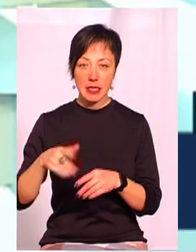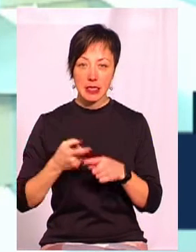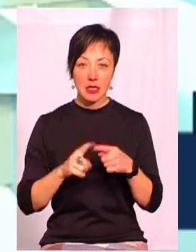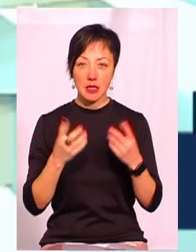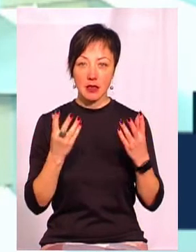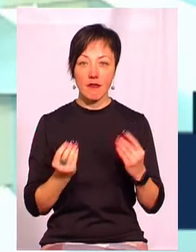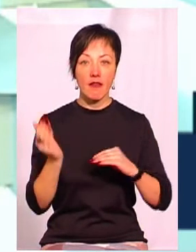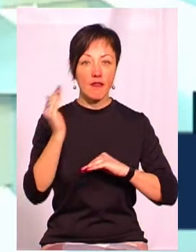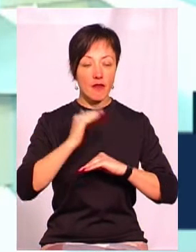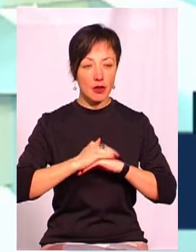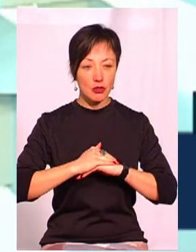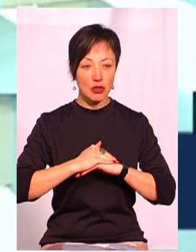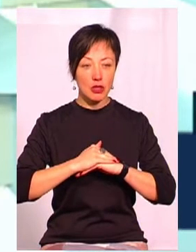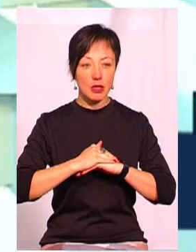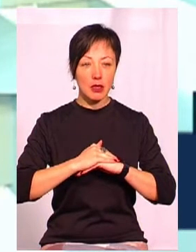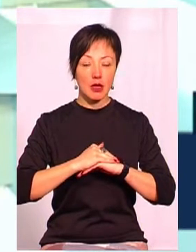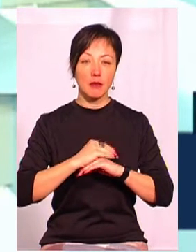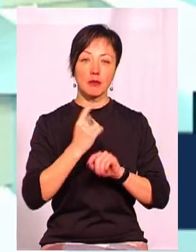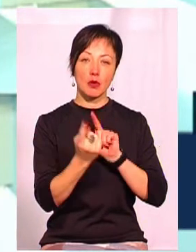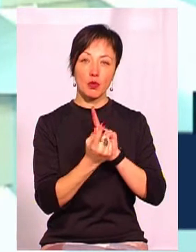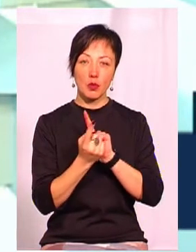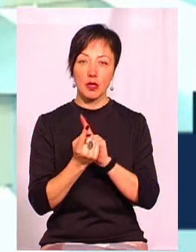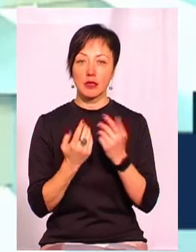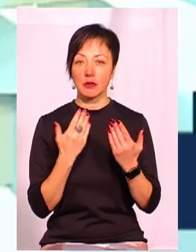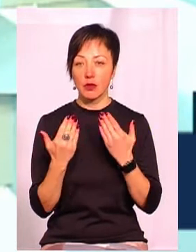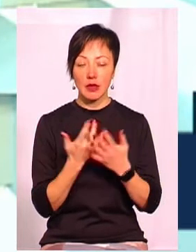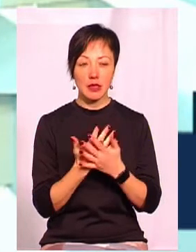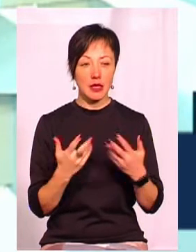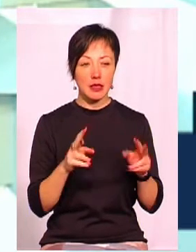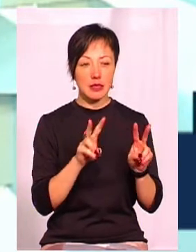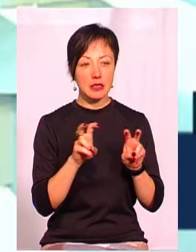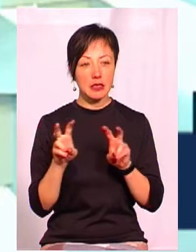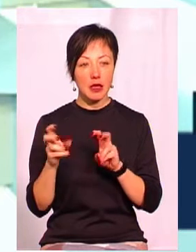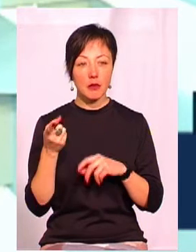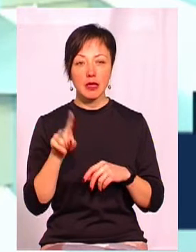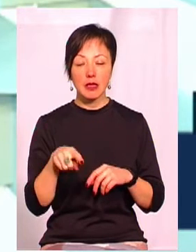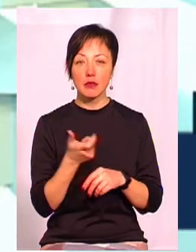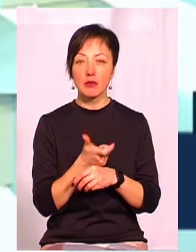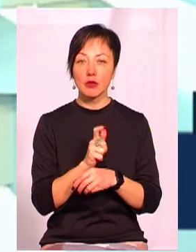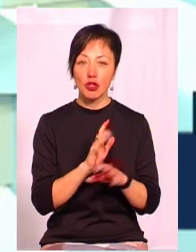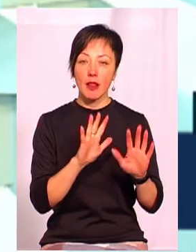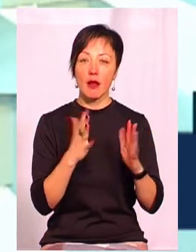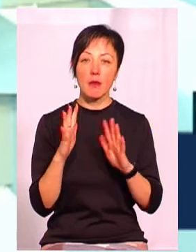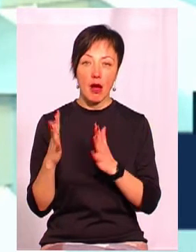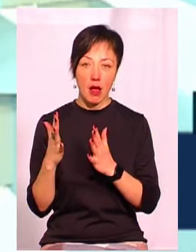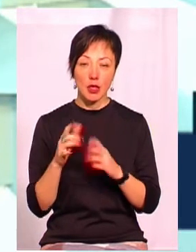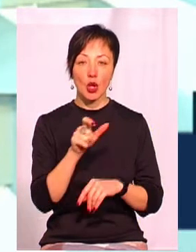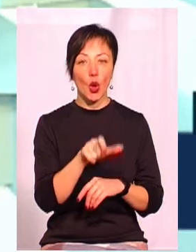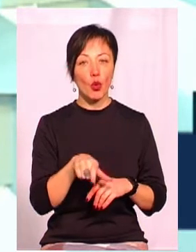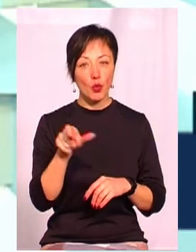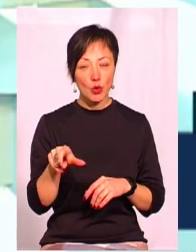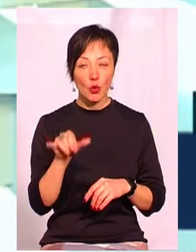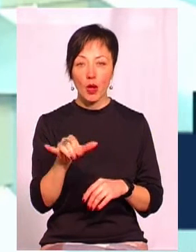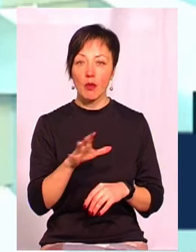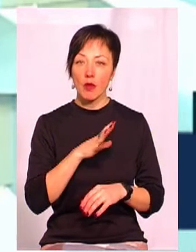занять, ввечері, бійці підходили, спілкувались на різні теми, тим більше, що навіть траплялись люди,